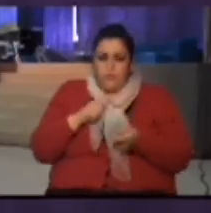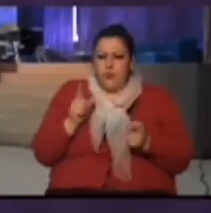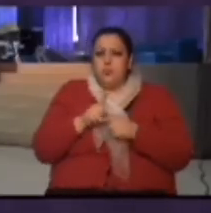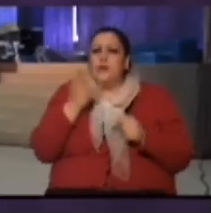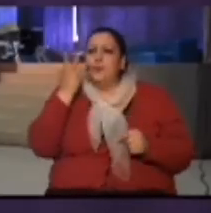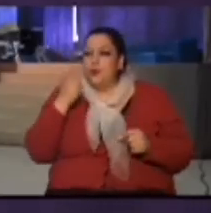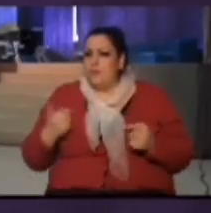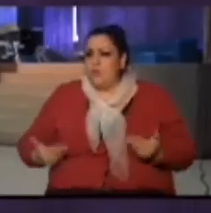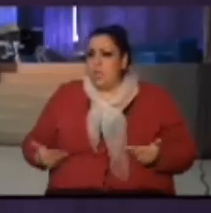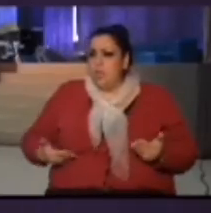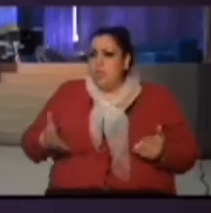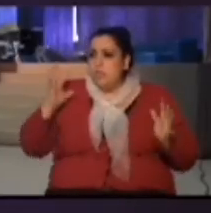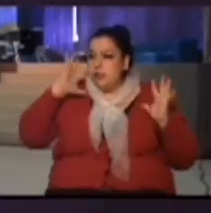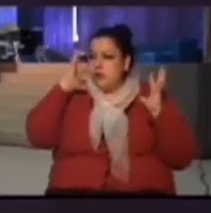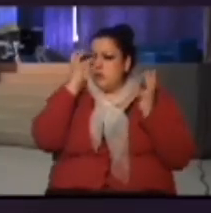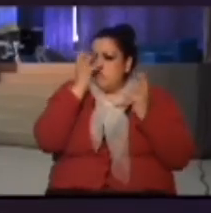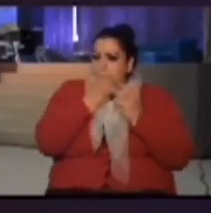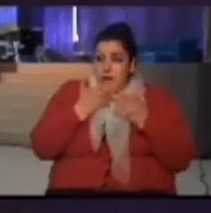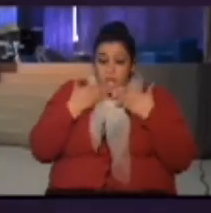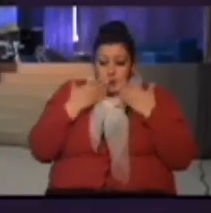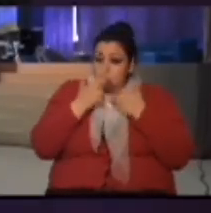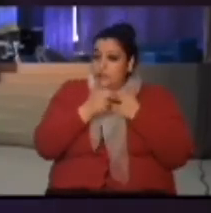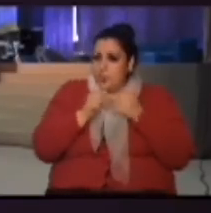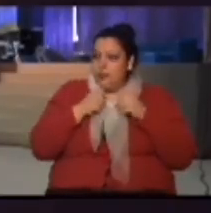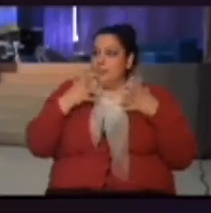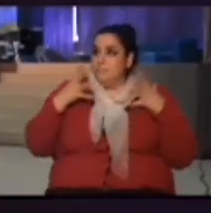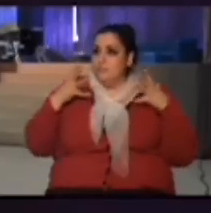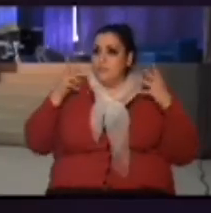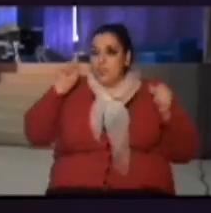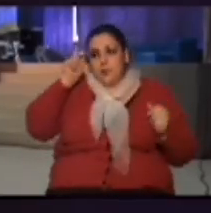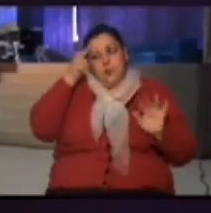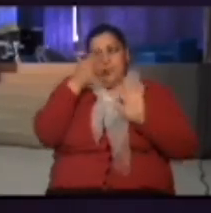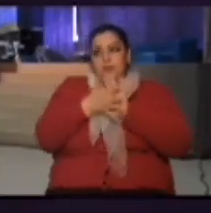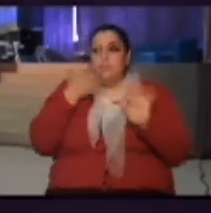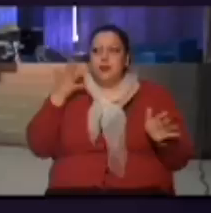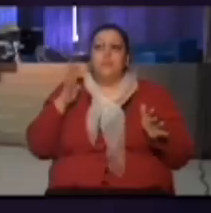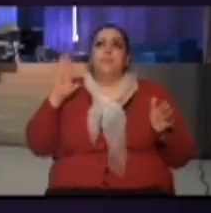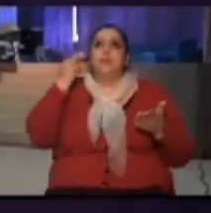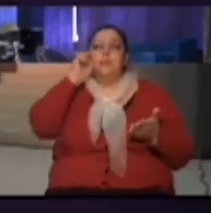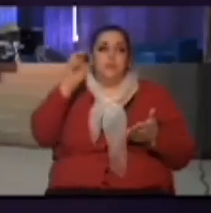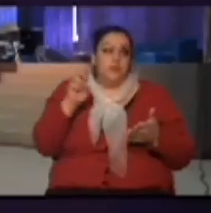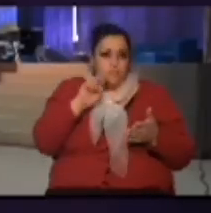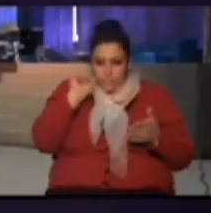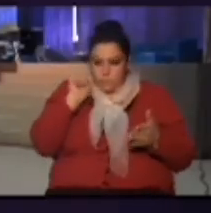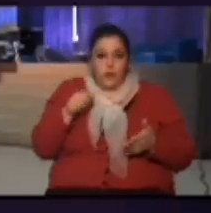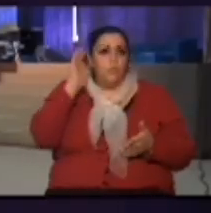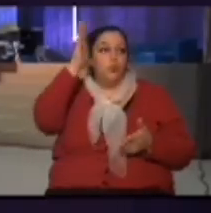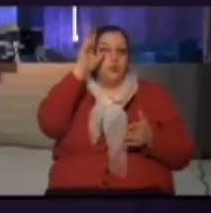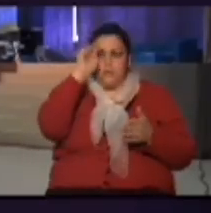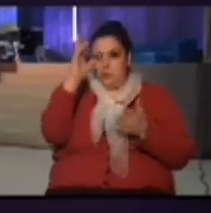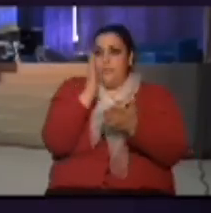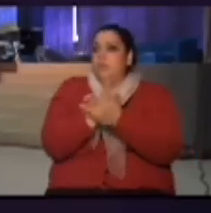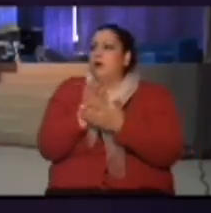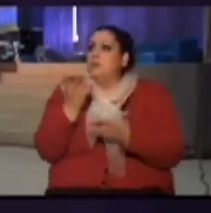նկատել, դու սկսեցիր հոտ առնել, դու զգացիր համը զգալ, դու միջև այդ կայր, բայց մարդ չգիտեր, որ դու